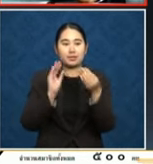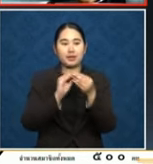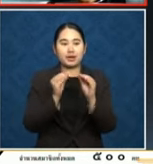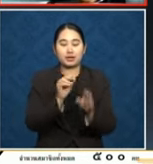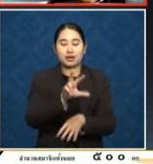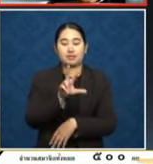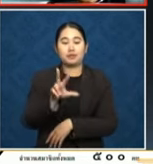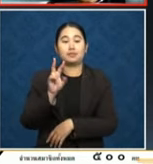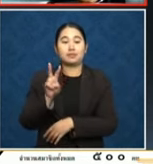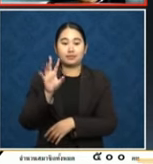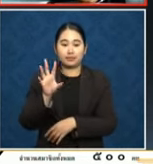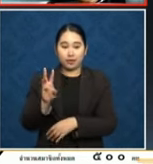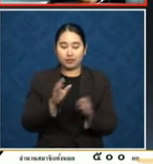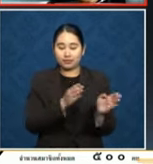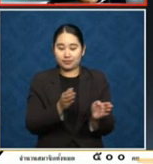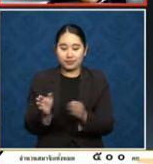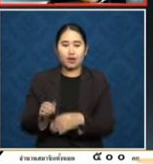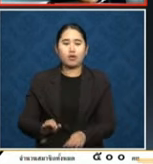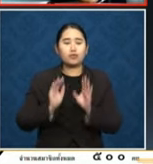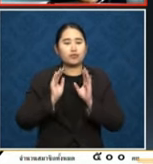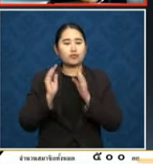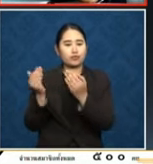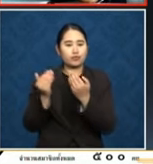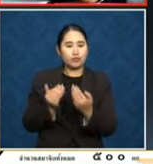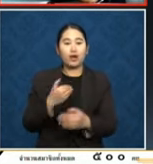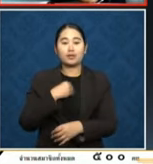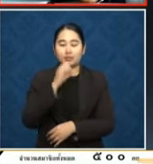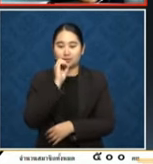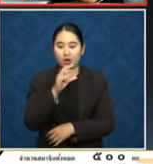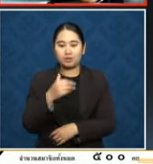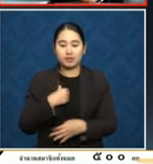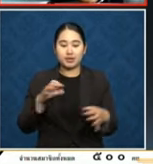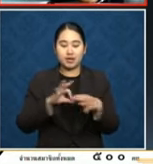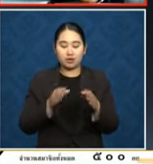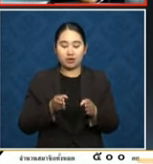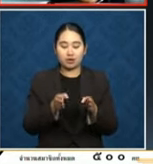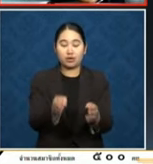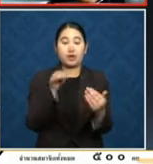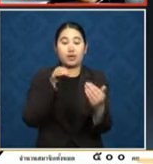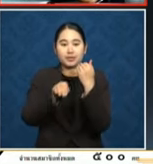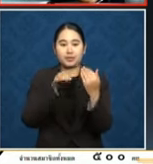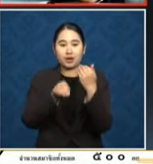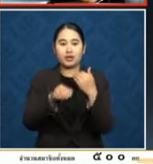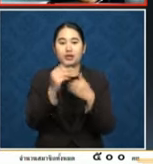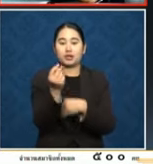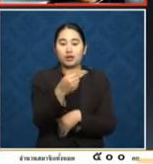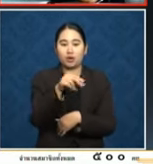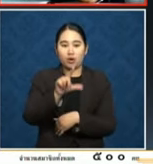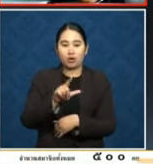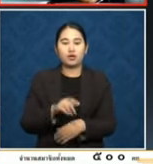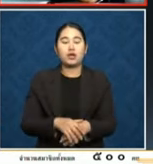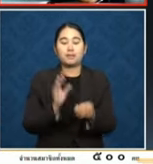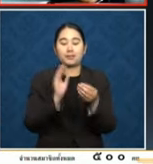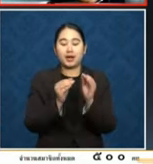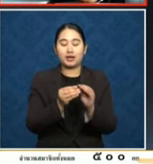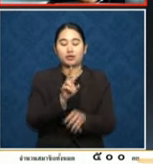3326และเรื่องขอฝากติดตามนะครับข้อหาลือเรื่องถนนทางหลวง